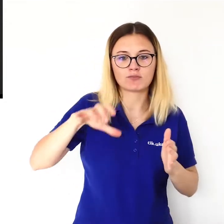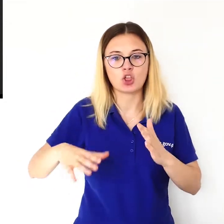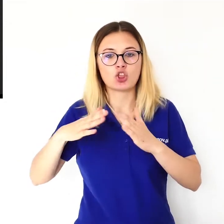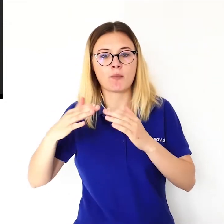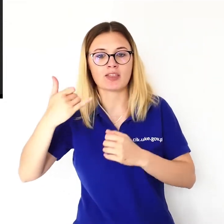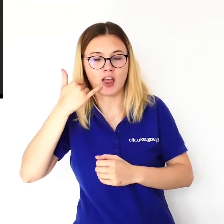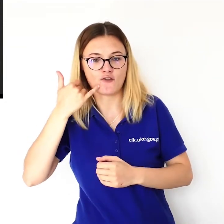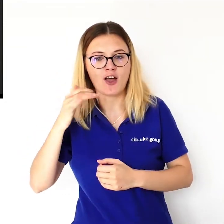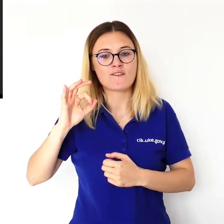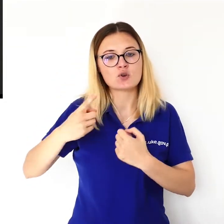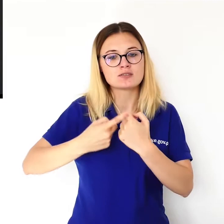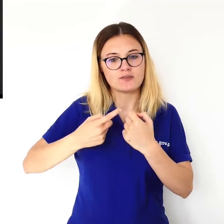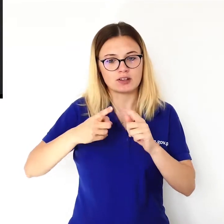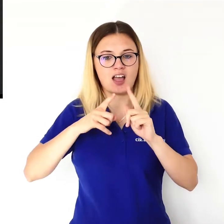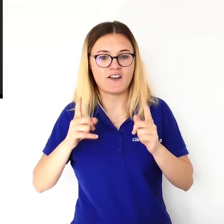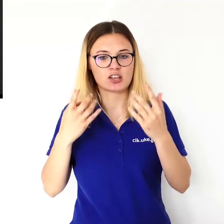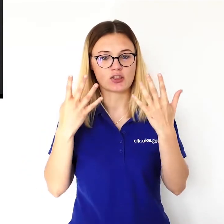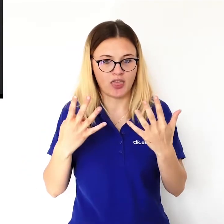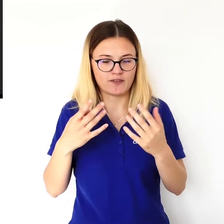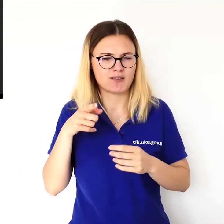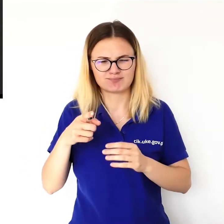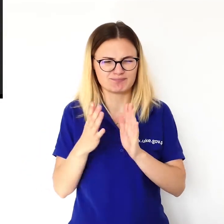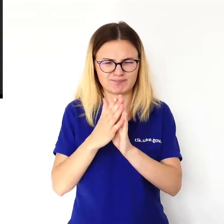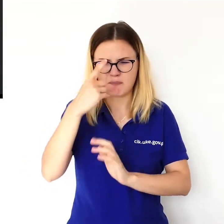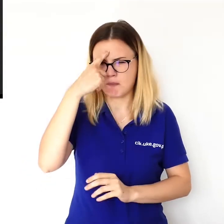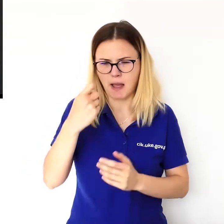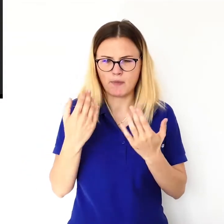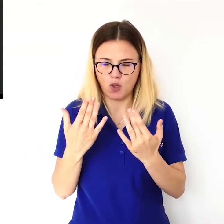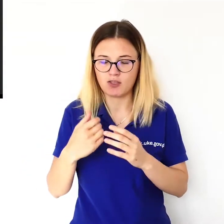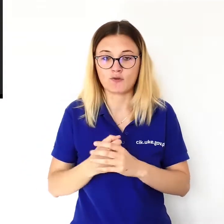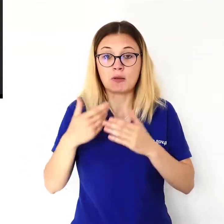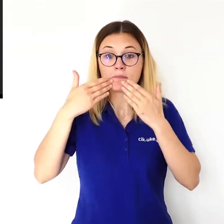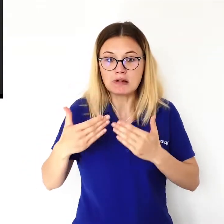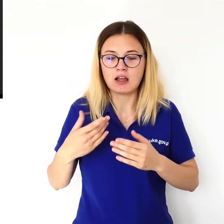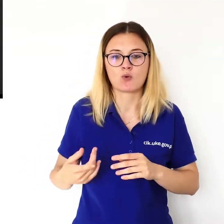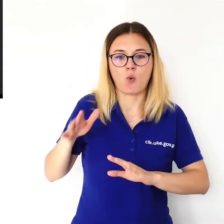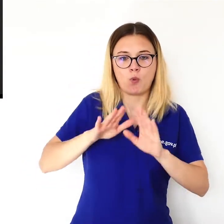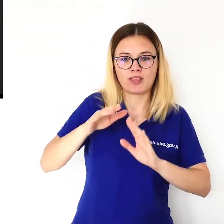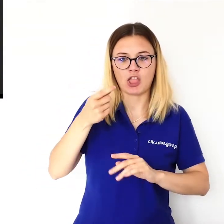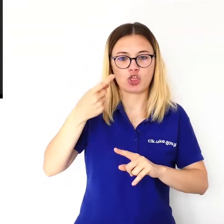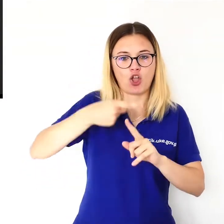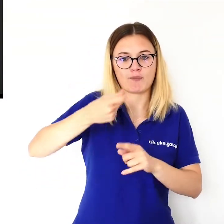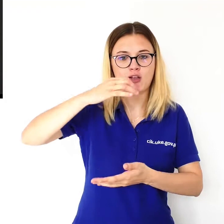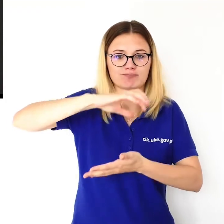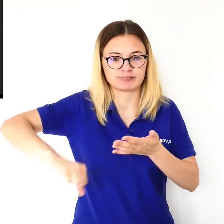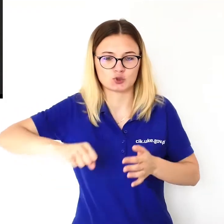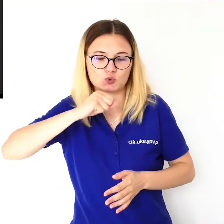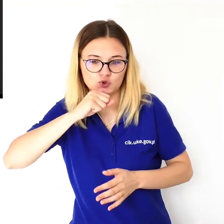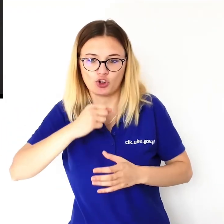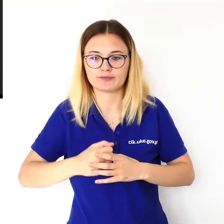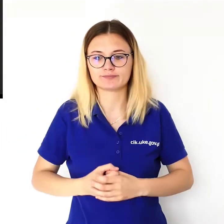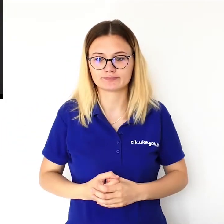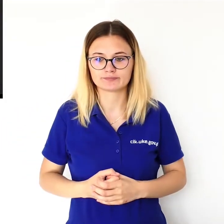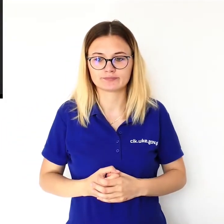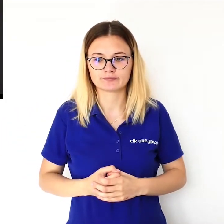się zadziwiająco długi, zachowaj czujność. Polskie numery, zarówno komórkowe, jak i stacjonarne, mają 9 cyfr.